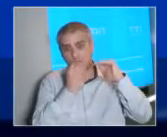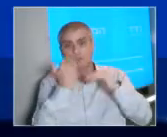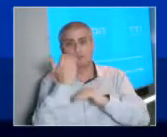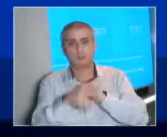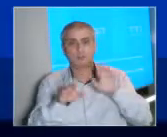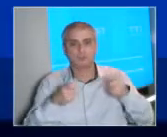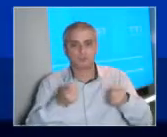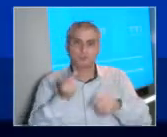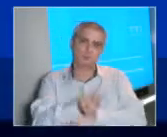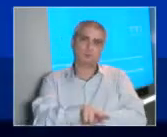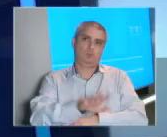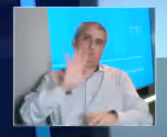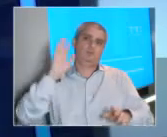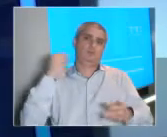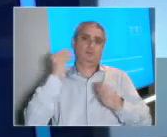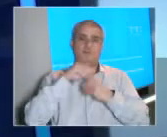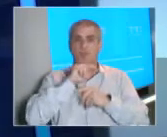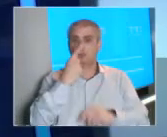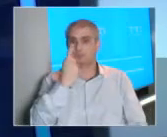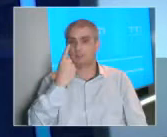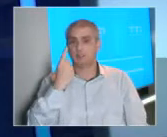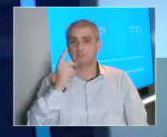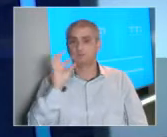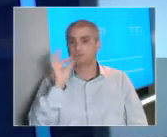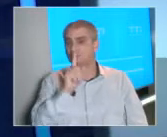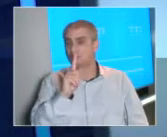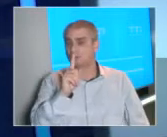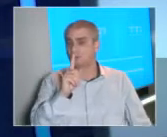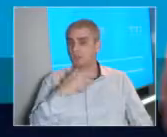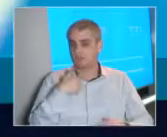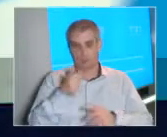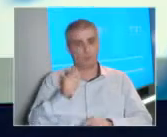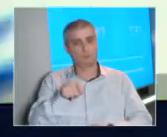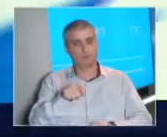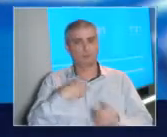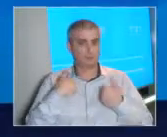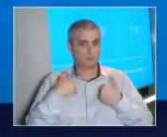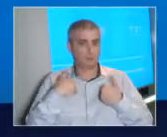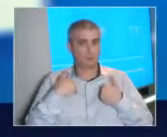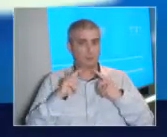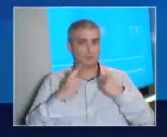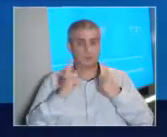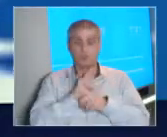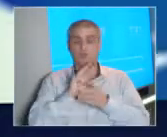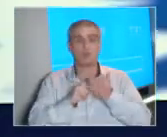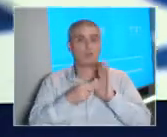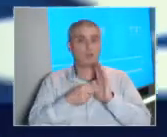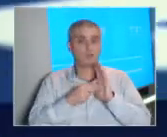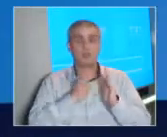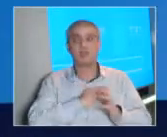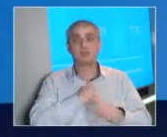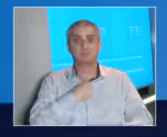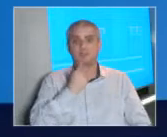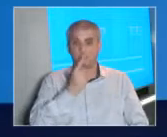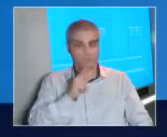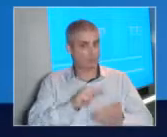בסוף הסוס אני הזה... אני חייב להכניס עוד נושא אחד. כן, משפט אחד. פול... בסוף אנחנו בערוץ הכנסת, ואנחנו באירוע, תקופה פוליטית, לצערי אני